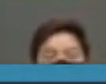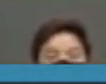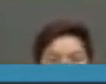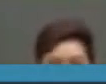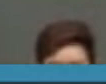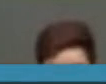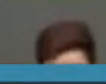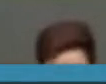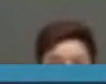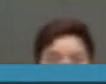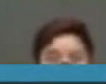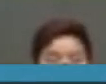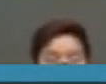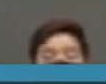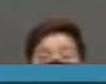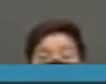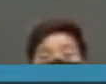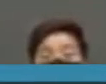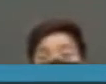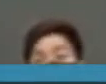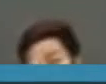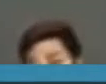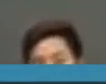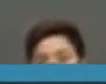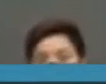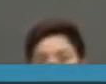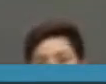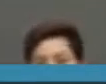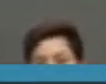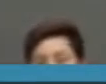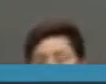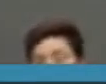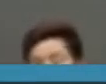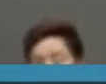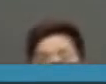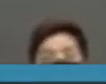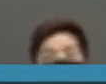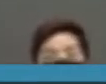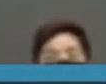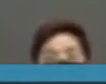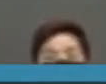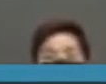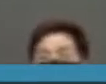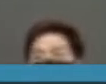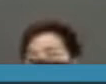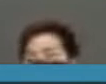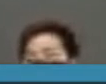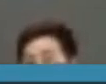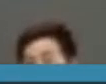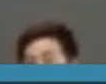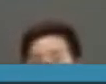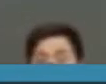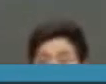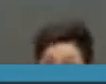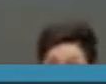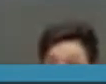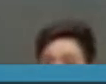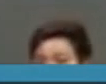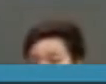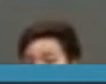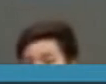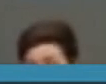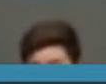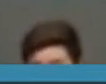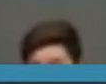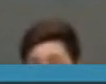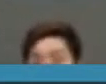างประเทศติดอันดับโลกในการป้องกันควบคุมโรคที่ดีที่สุดในเอเชียล่าสุดตัวเลขติดเชื้อ ASF ในสุก